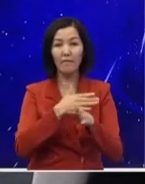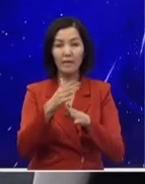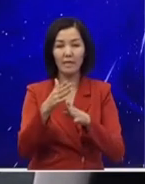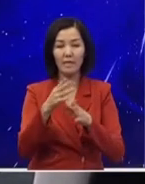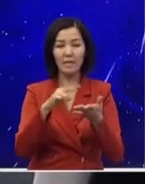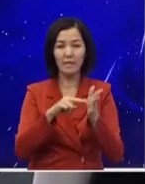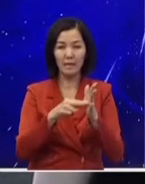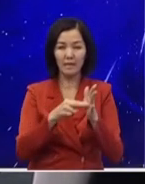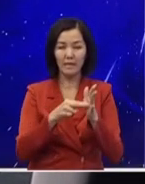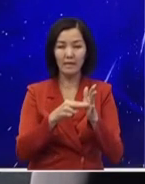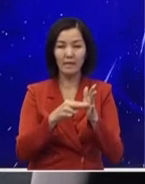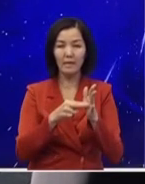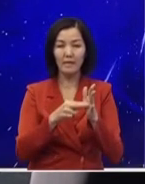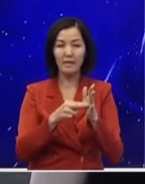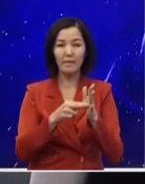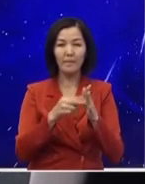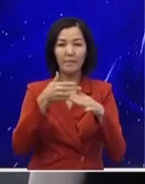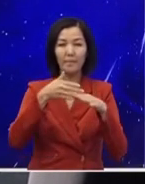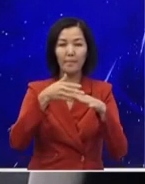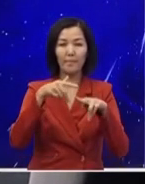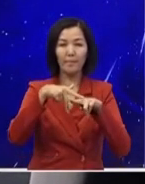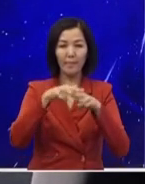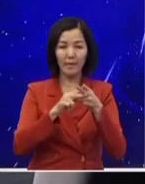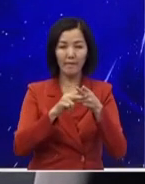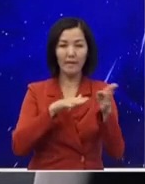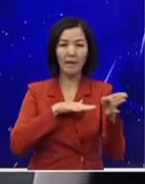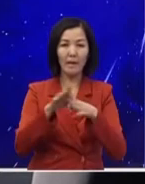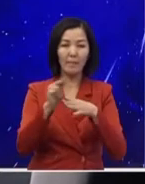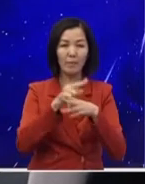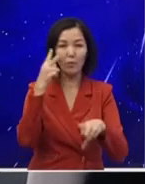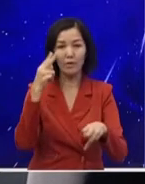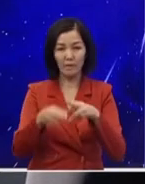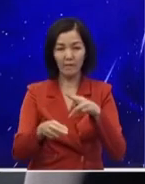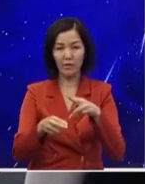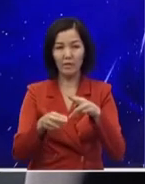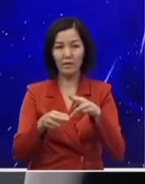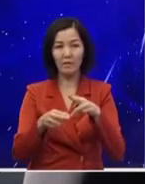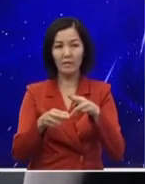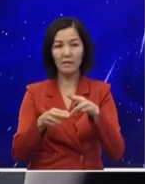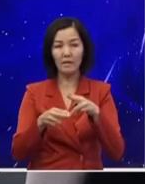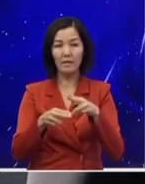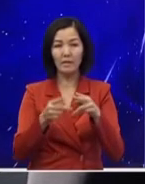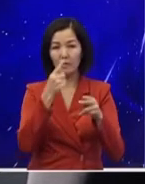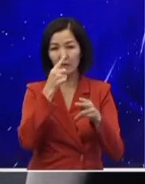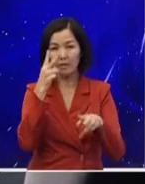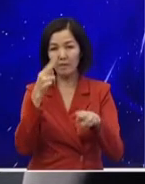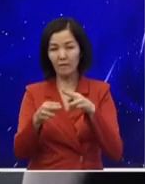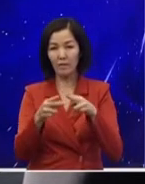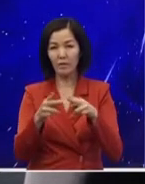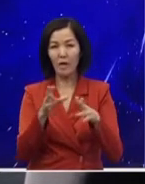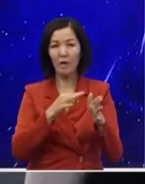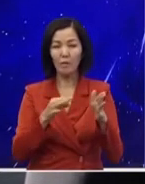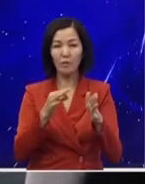практически половина капремонтов уже завершены. На стадии завершения у нас находится